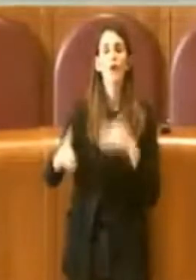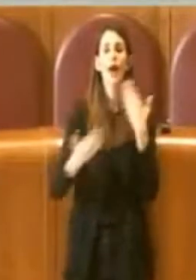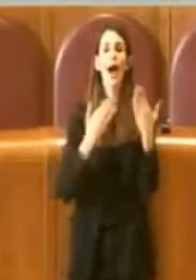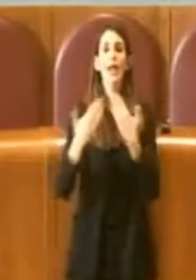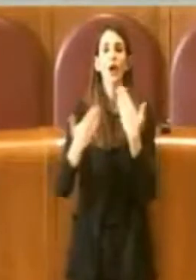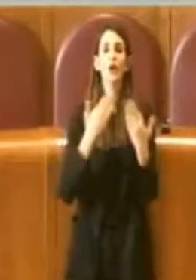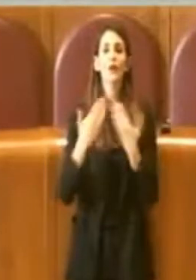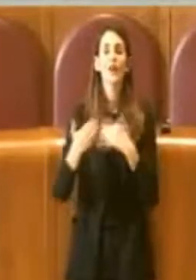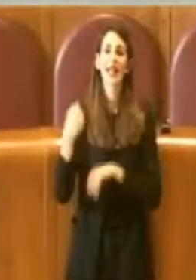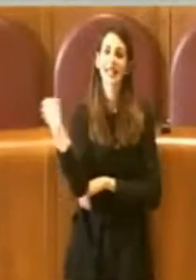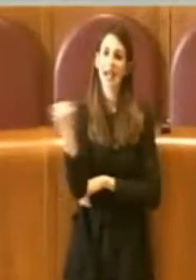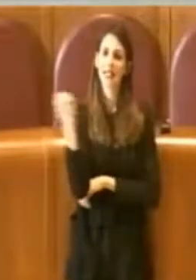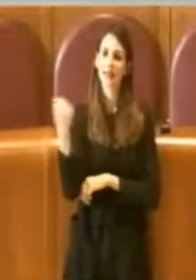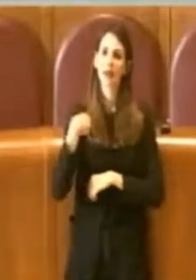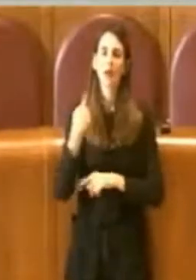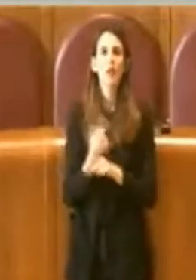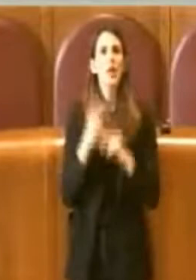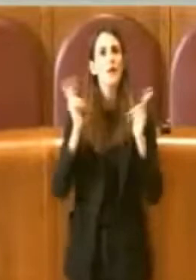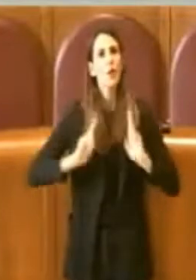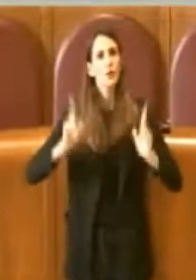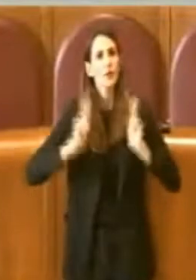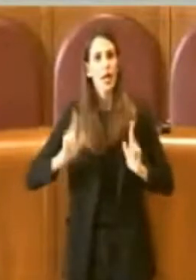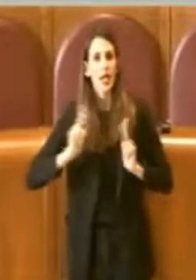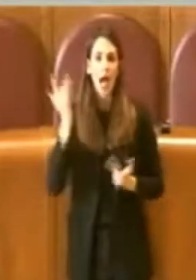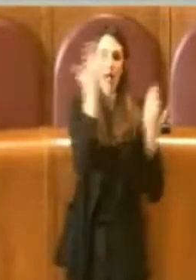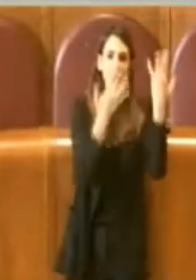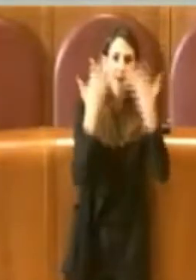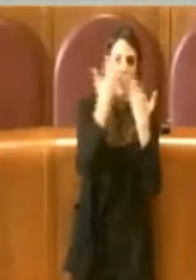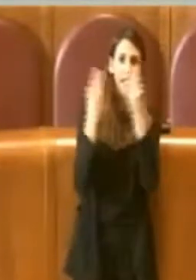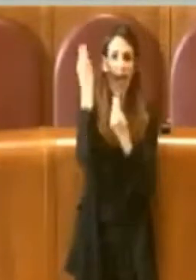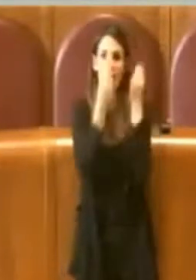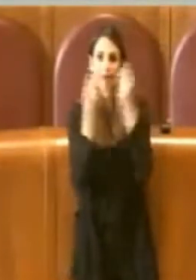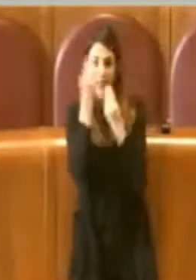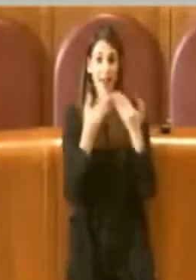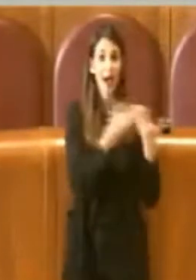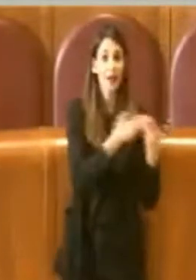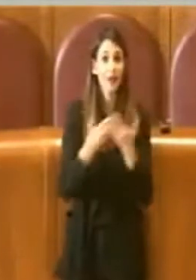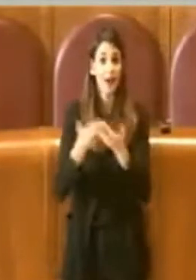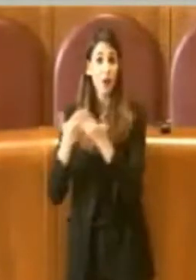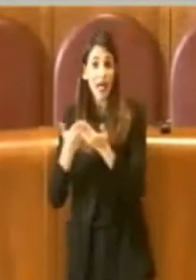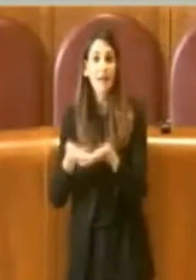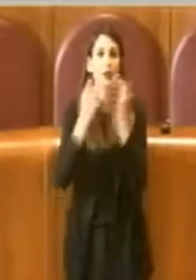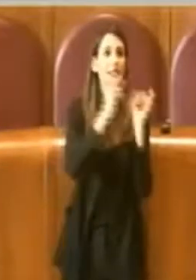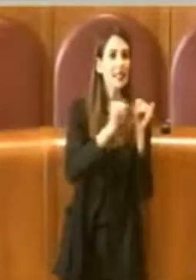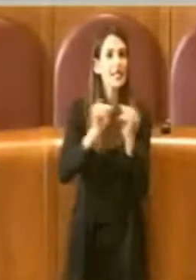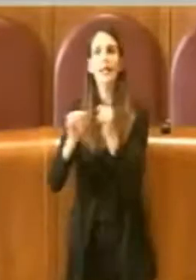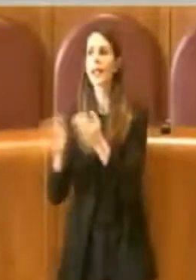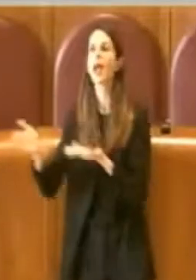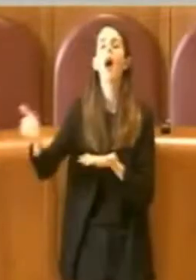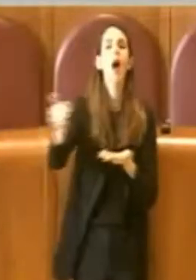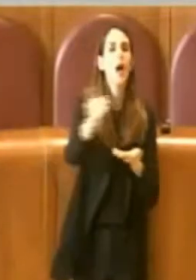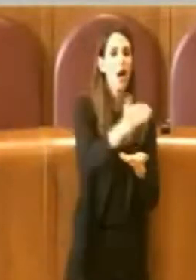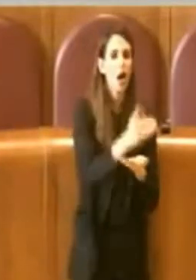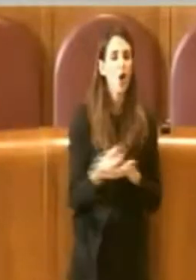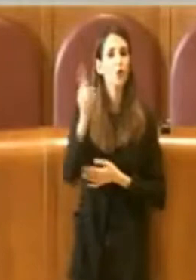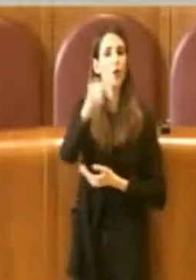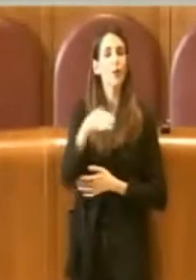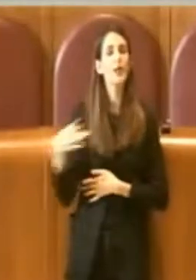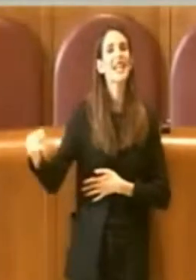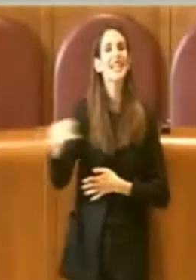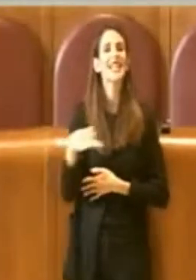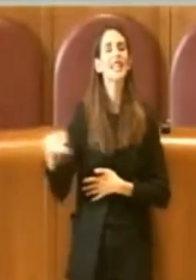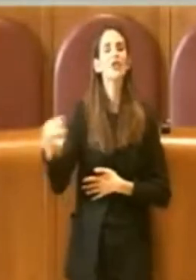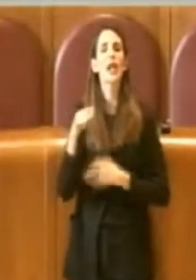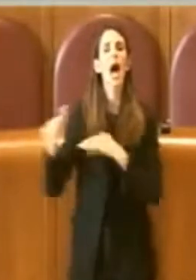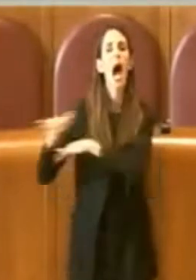devo sperare che mi arrivino tutti i pareri per tempo e soprattutto favorevoli. Ci sono state conferenze dei servizi tipo quella dell'isola ambientale di Monti che sono